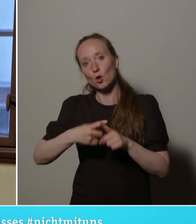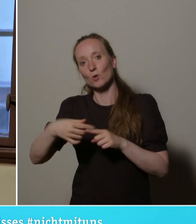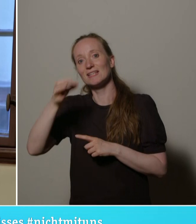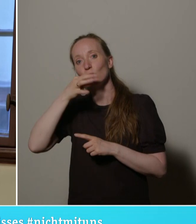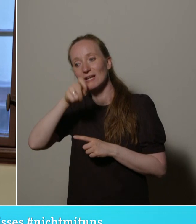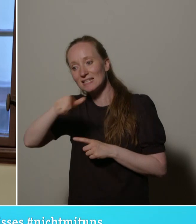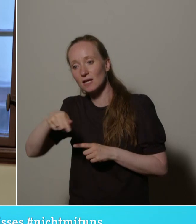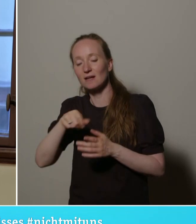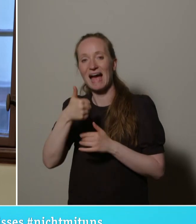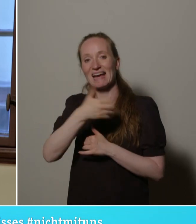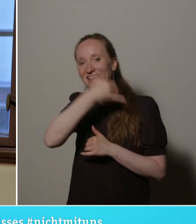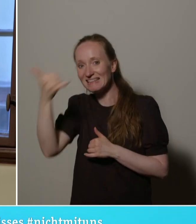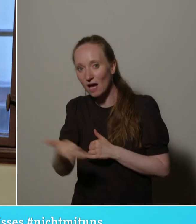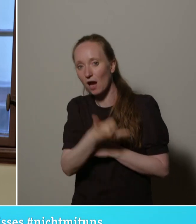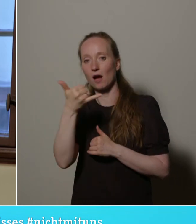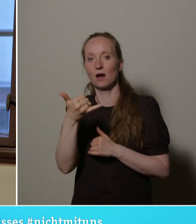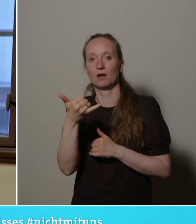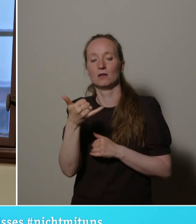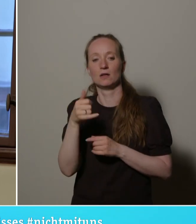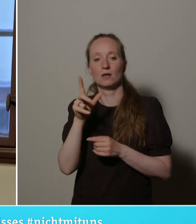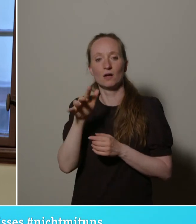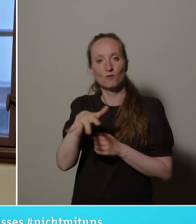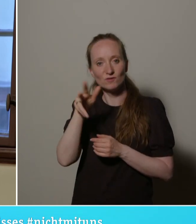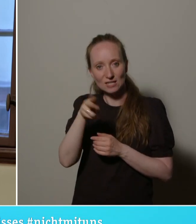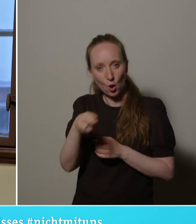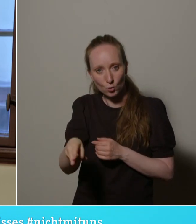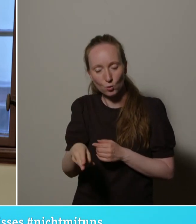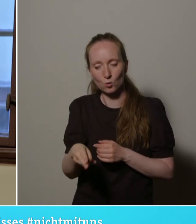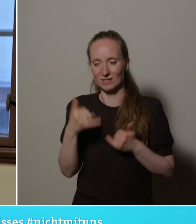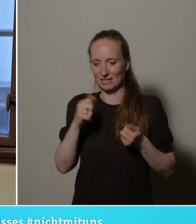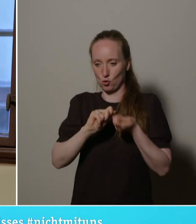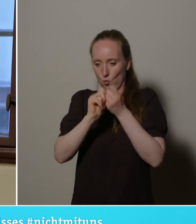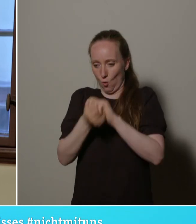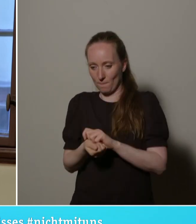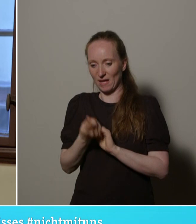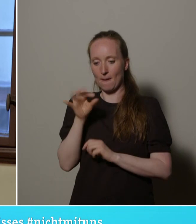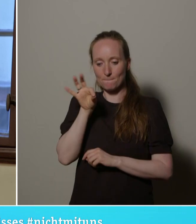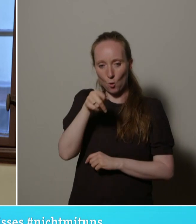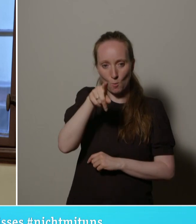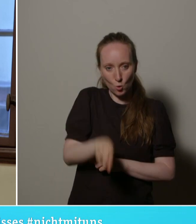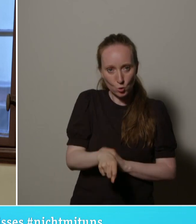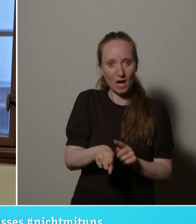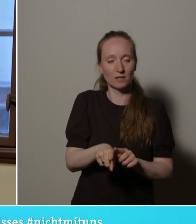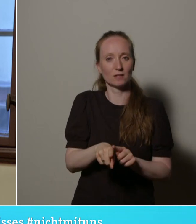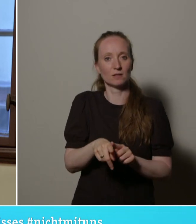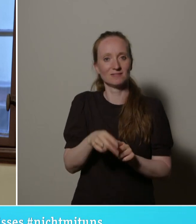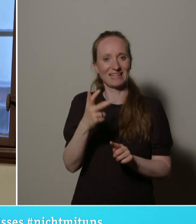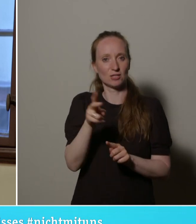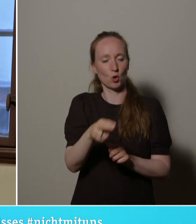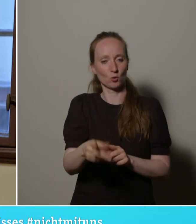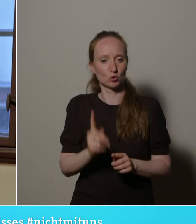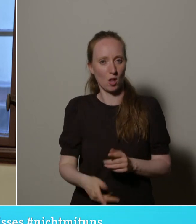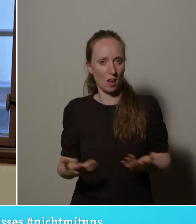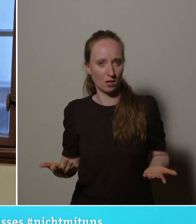verstehen kann, warum das dann zukünftig 30 Euro monatlich sein soll. Alleine schon aus diesem Grund, ja, das steht aber nicht in diesem Antrag. In diesem Antrag steht,